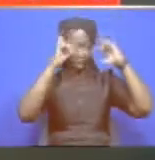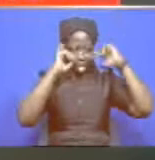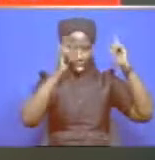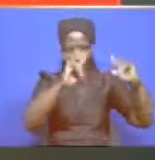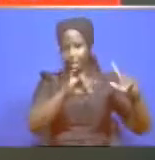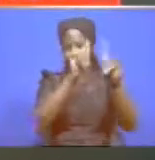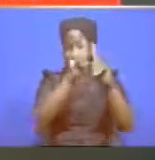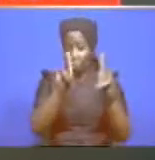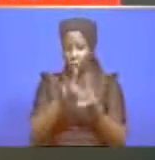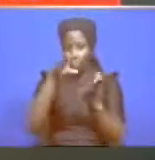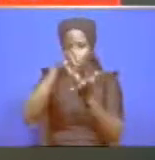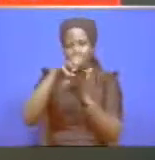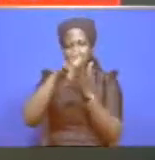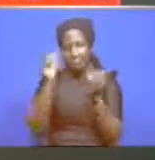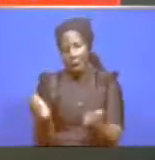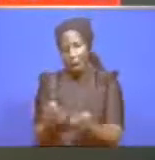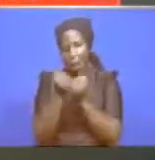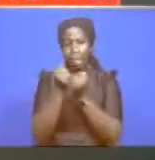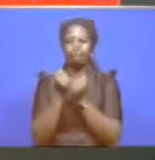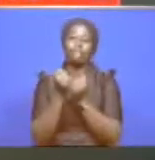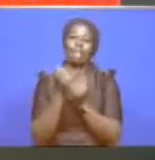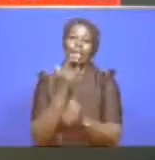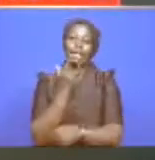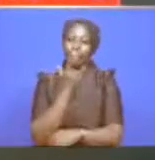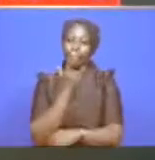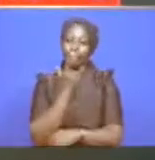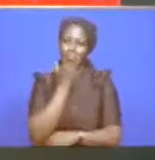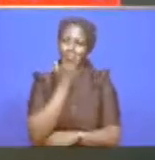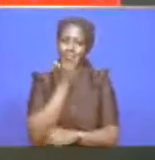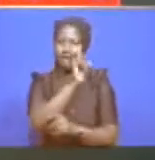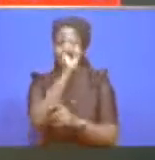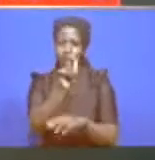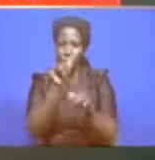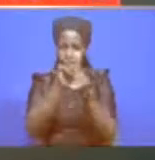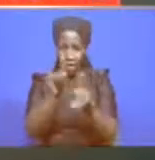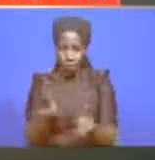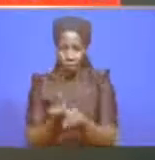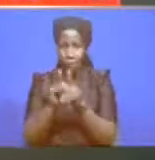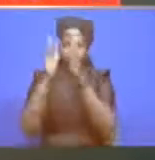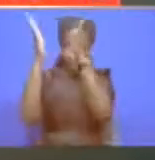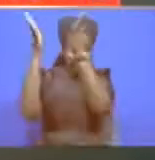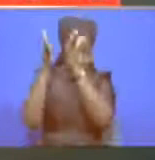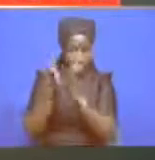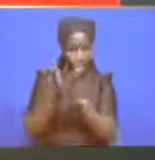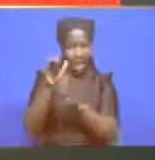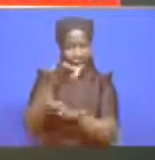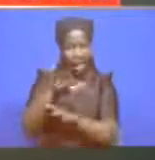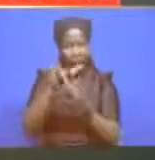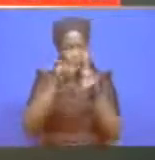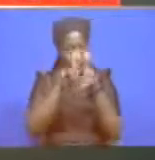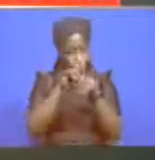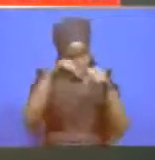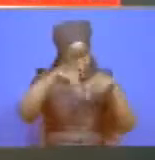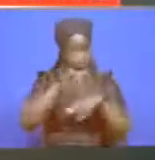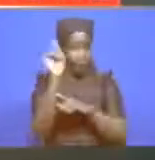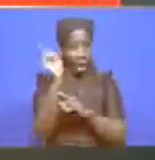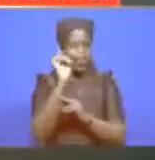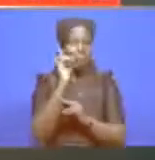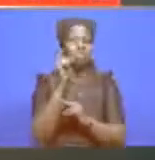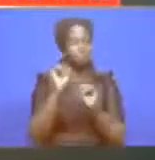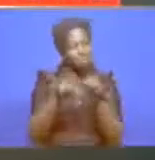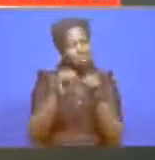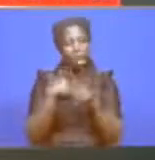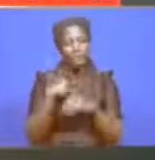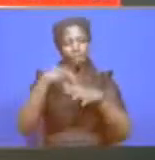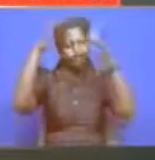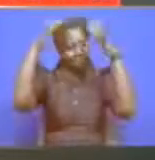sawia katika sehemu za Ziwa Victoria na pia baadhi ya maeneo ya bonde la Ufa. Hapa Nairobi pia kuna uwezekano wa mvua katika maeneo